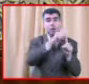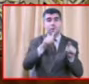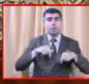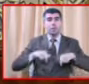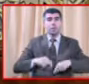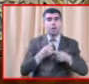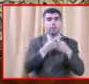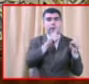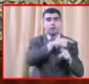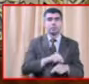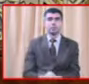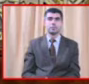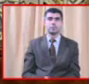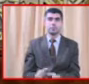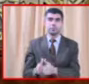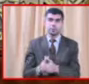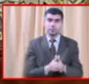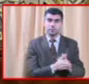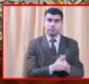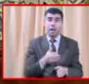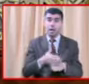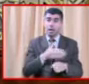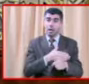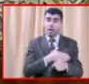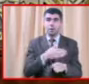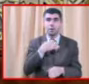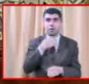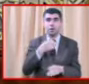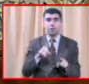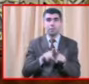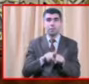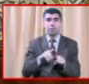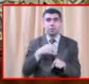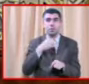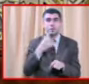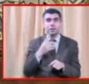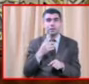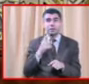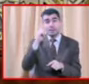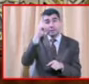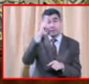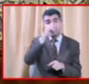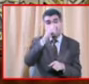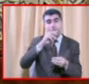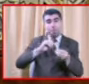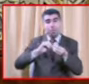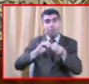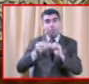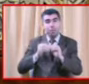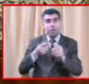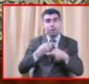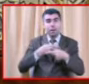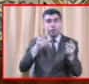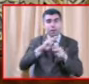مختلفة. قبل ذلك إذا سمحتم، وعلى إثر الفاجعة التي حلت ببعض أقاليم المملكة